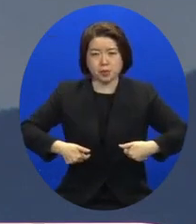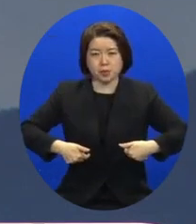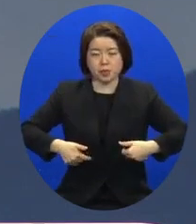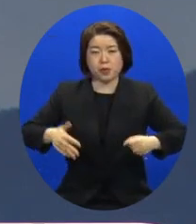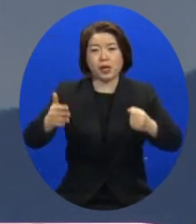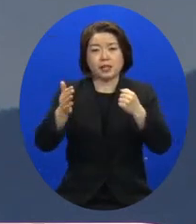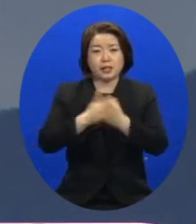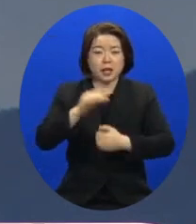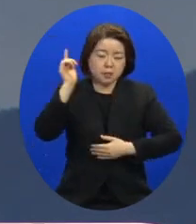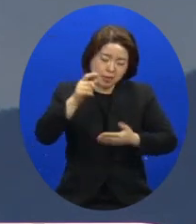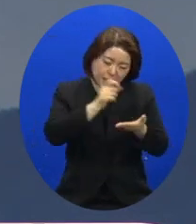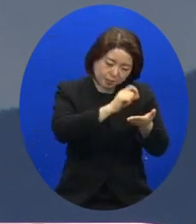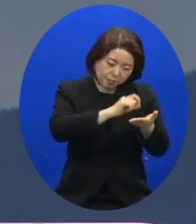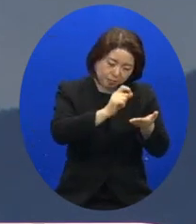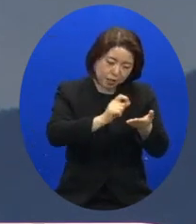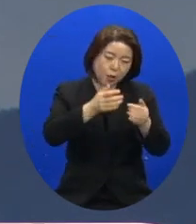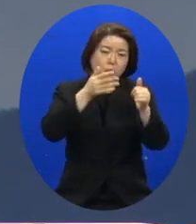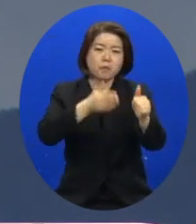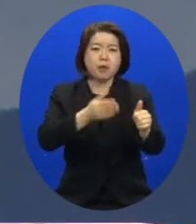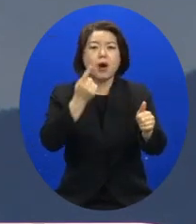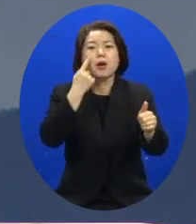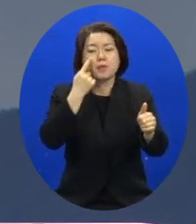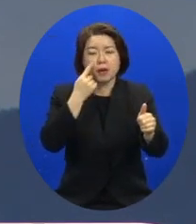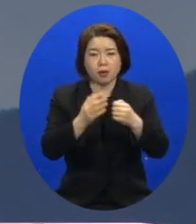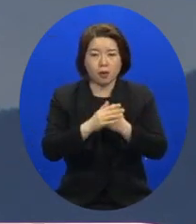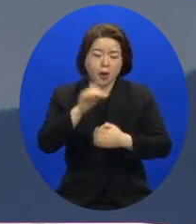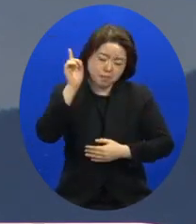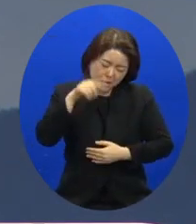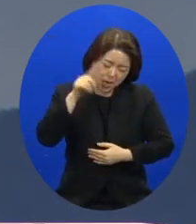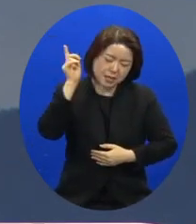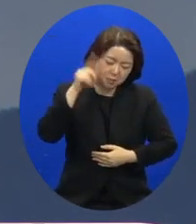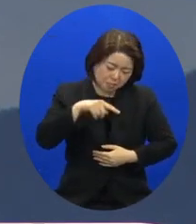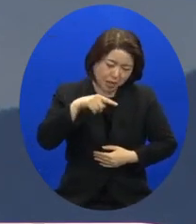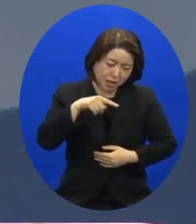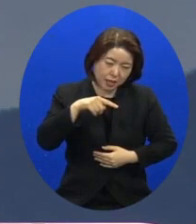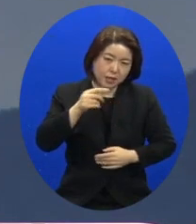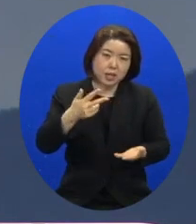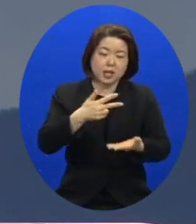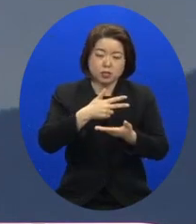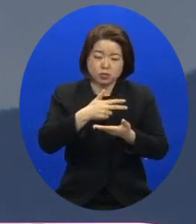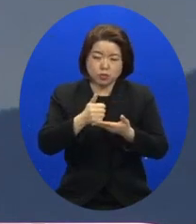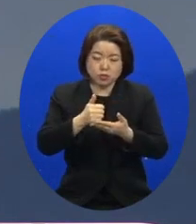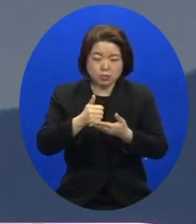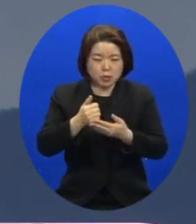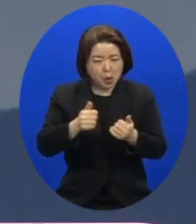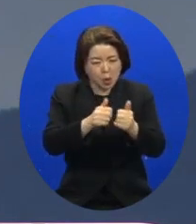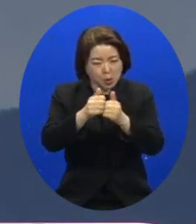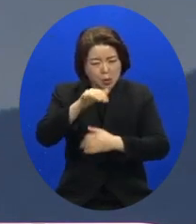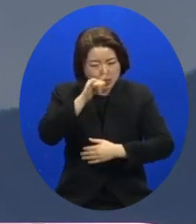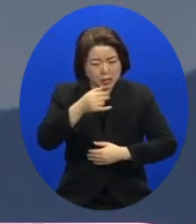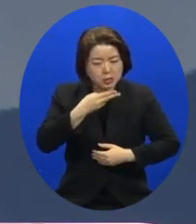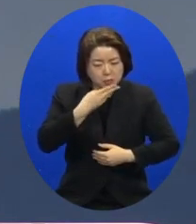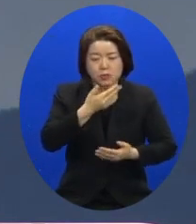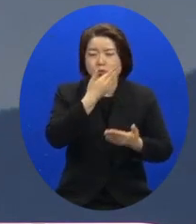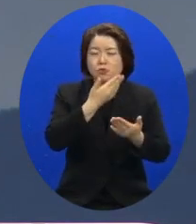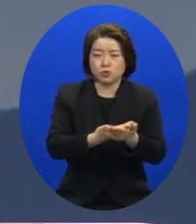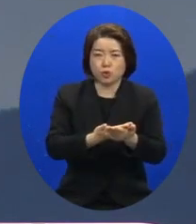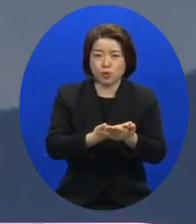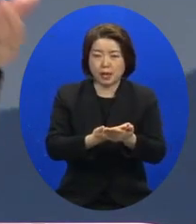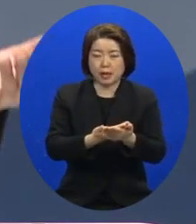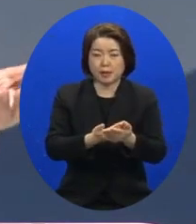일기를 써보시라고 그렇게 권하는 거예요. 매일매일, 매일매일이 중요합니다. 그렇게 주님을 만나는